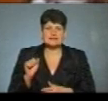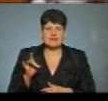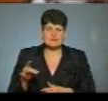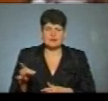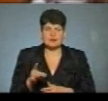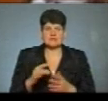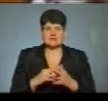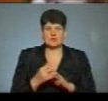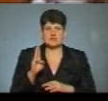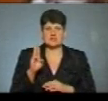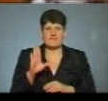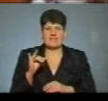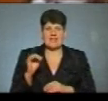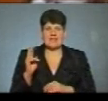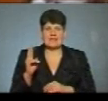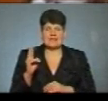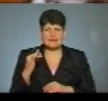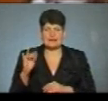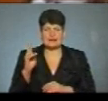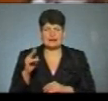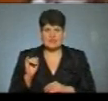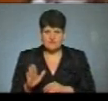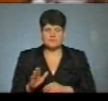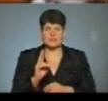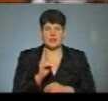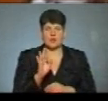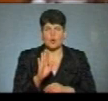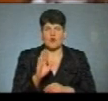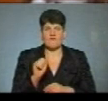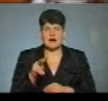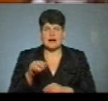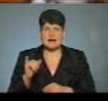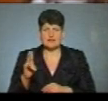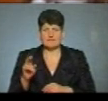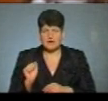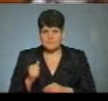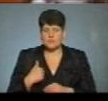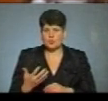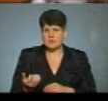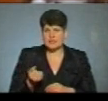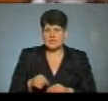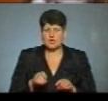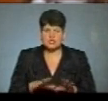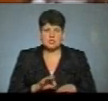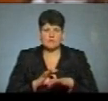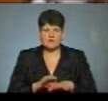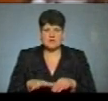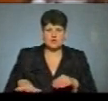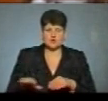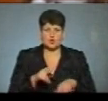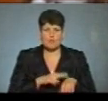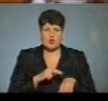знаходиться в Монастирському районі в селах Швейків та Ковалівка. В зв'язку з цим мною прийнято рішення